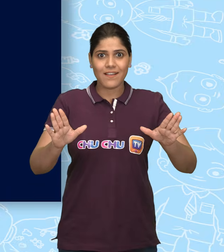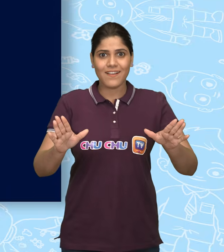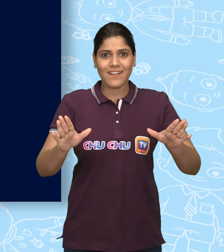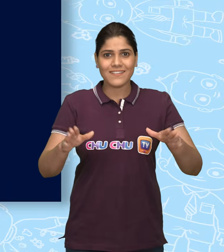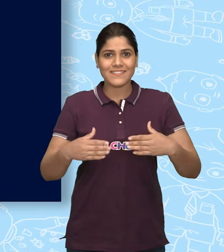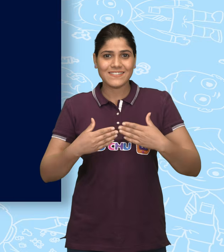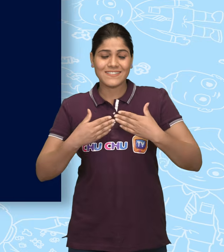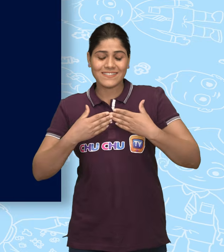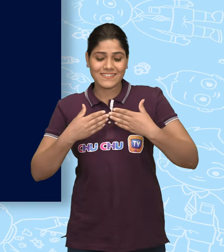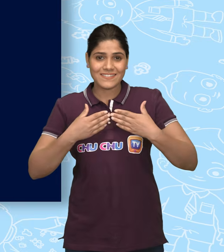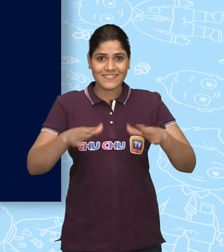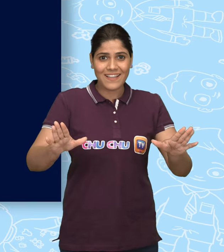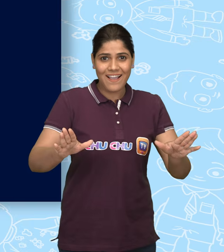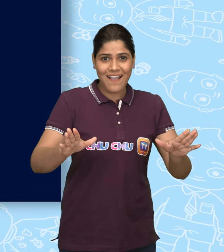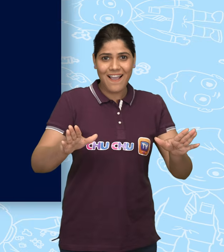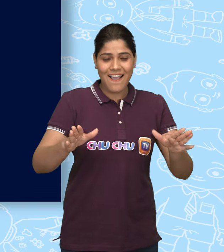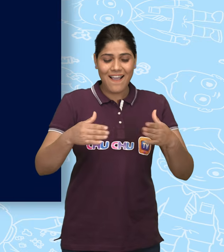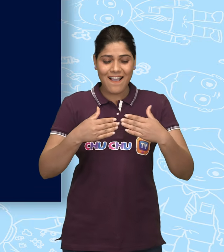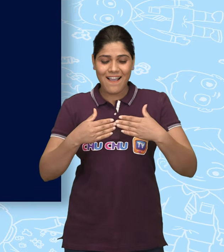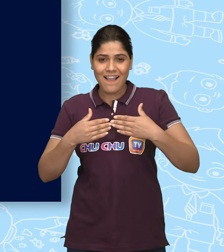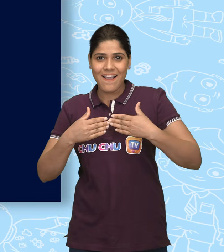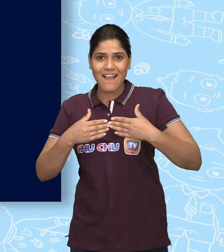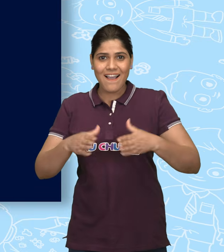खुल जा, खुल जा,